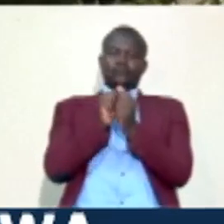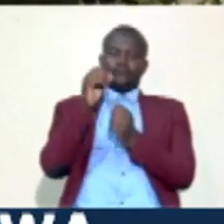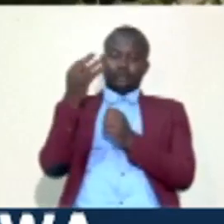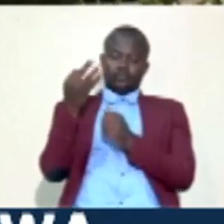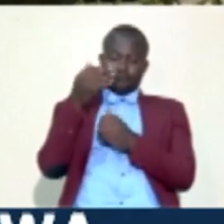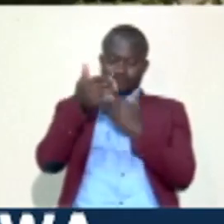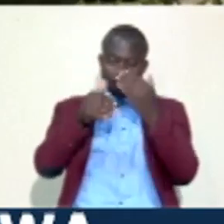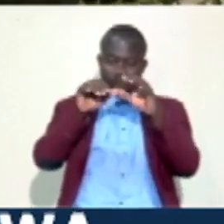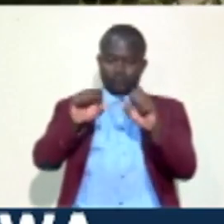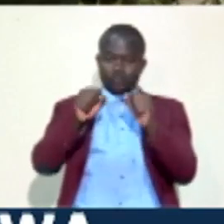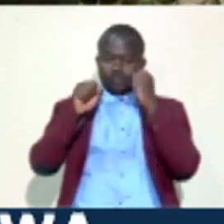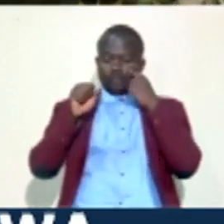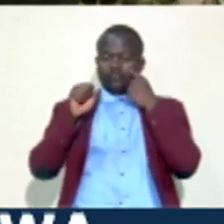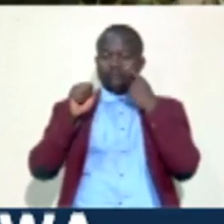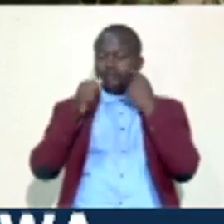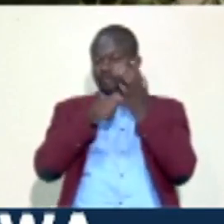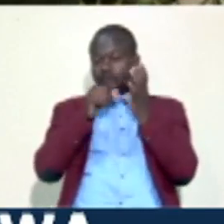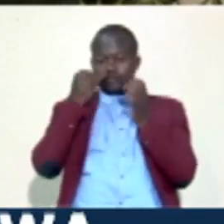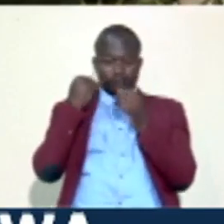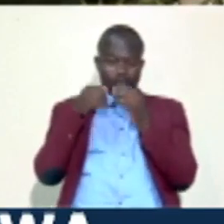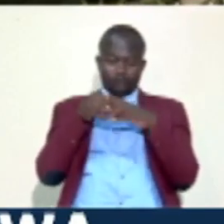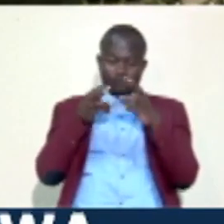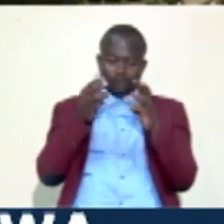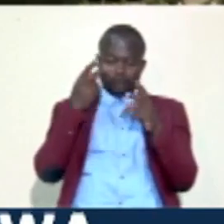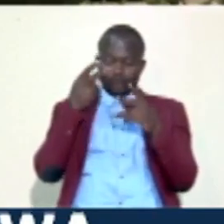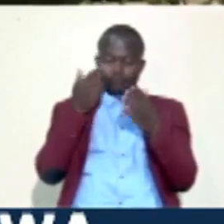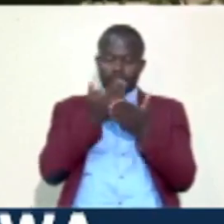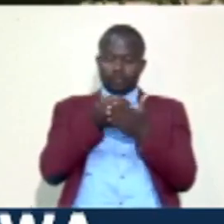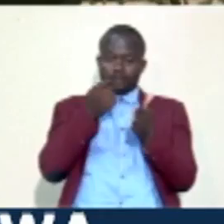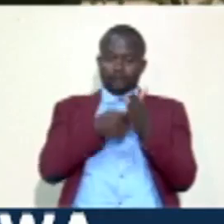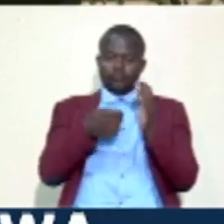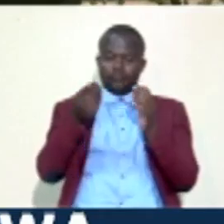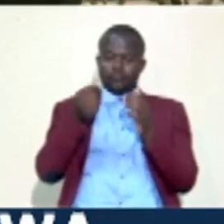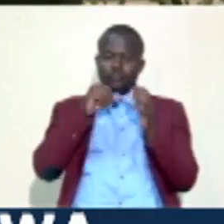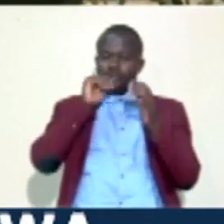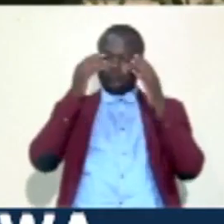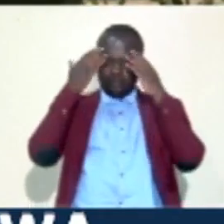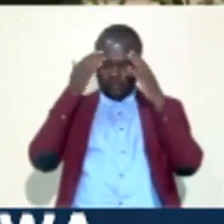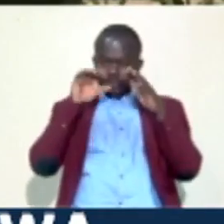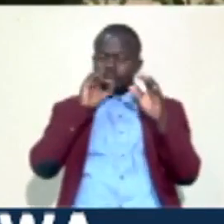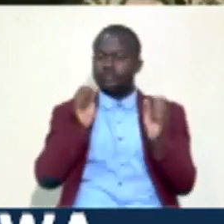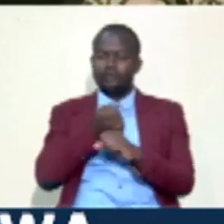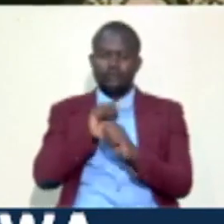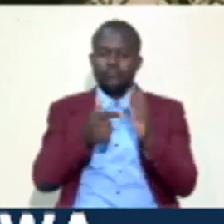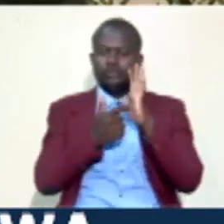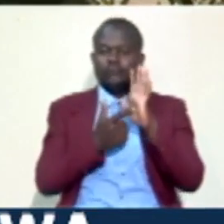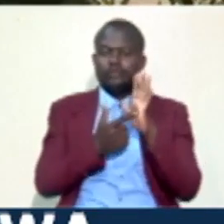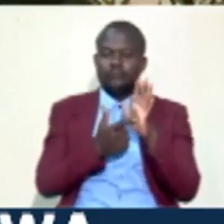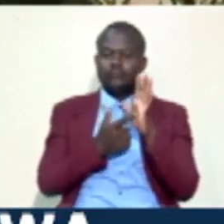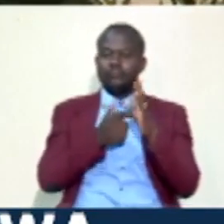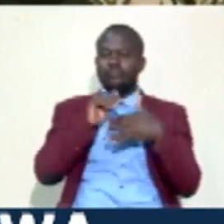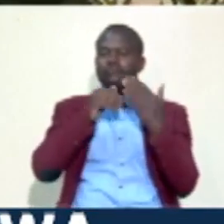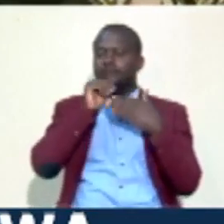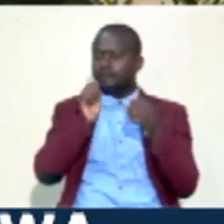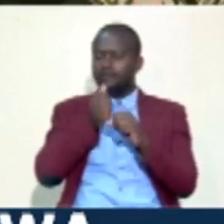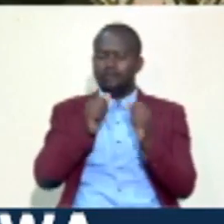modoka barayifashe. Ni ikibazo kituremereye kuba wishyuzwa amafaranga utazi, badashobora no kukwereka ukuntu ushobora kubabwira